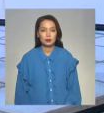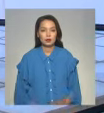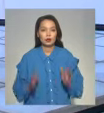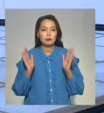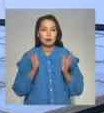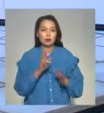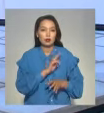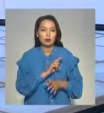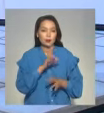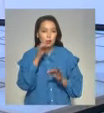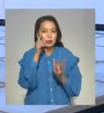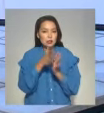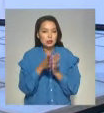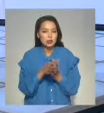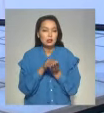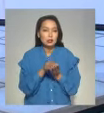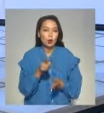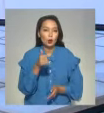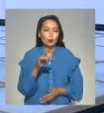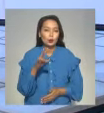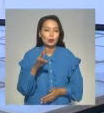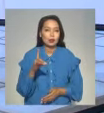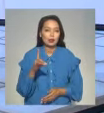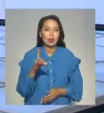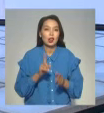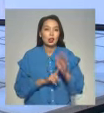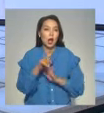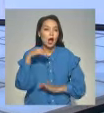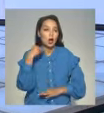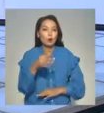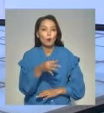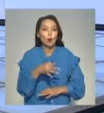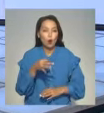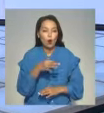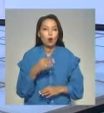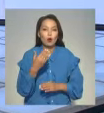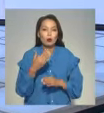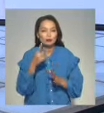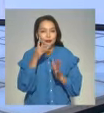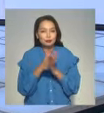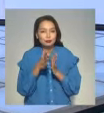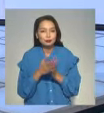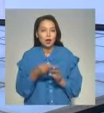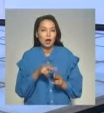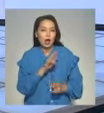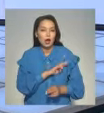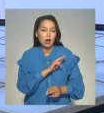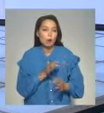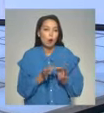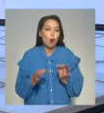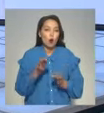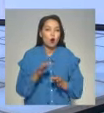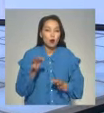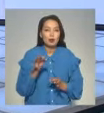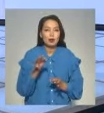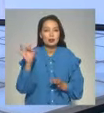Масштабную работу по исследованию захоронений гуннов начали в Актюбинской области. Экспедиция, в составе которой работники областного краеведческого музея и